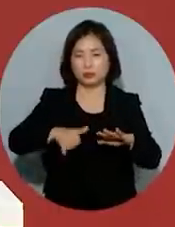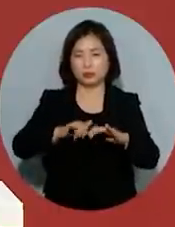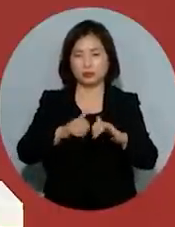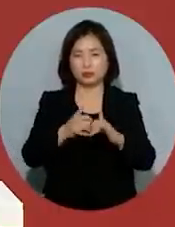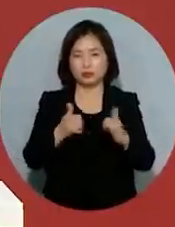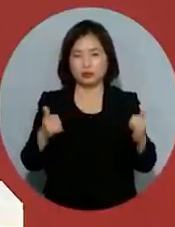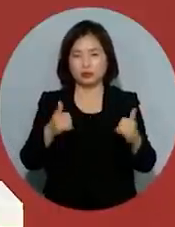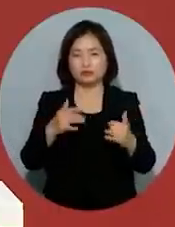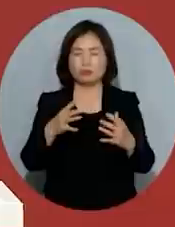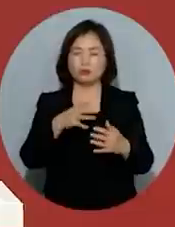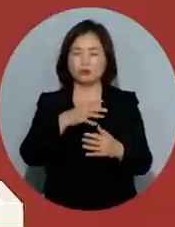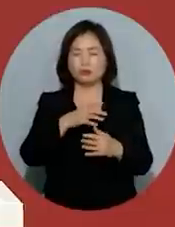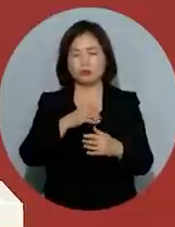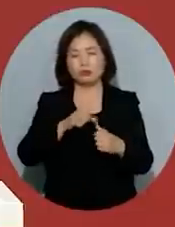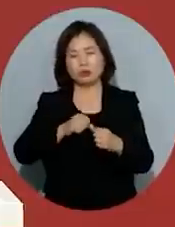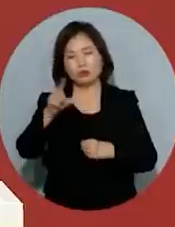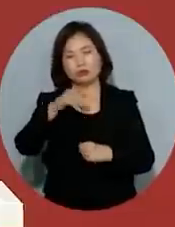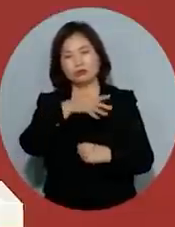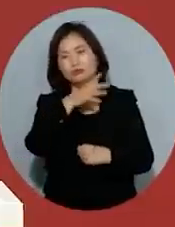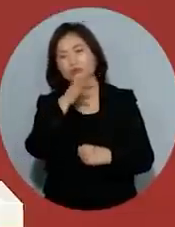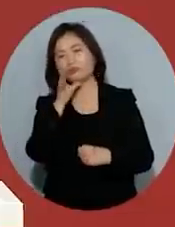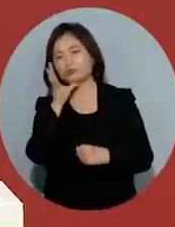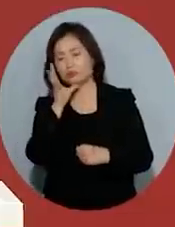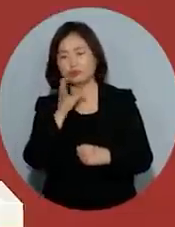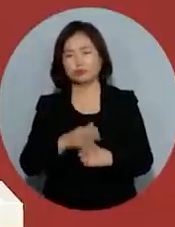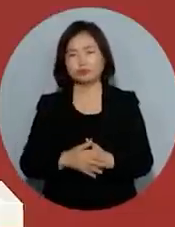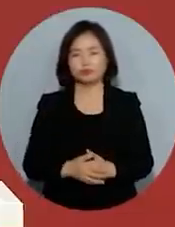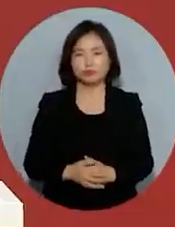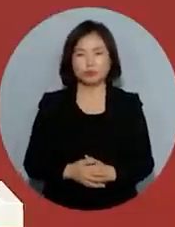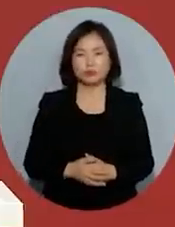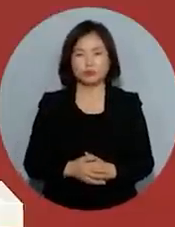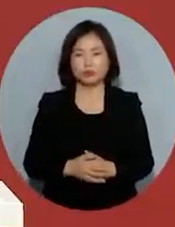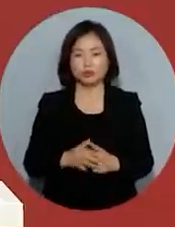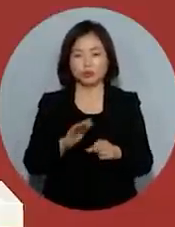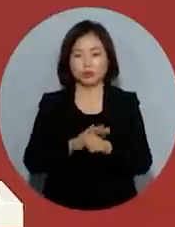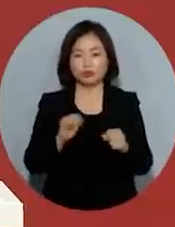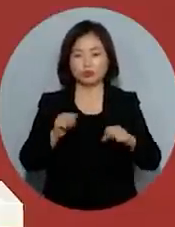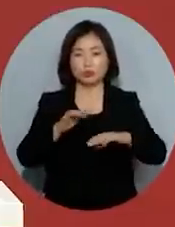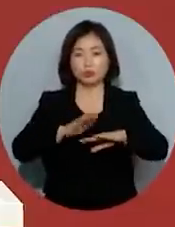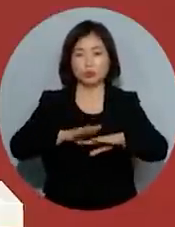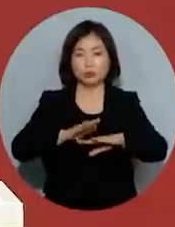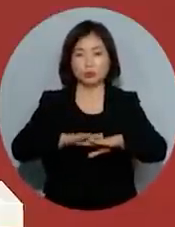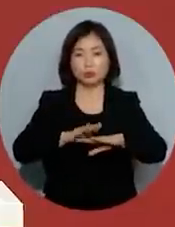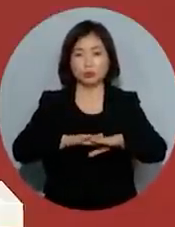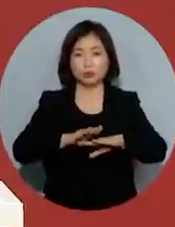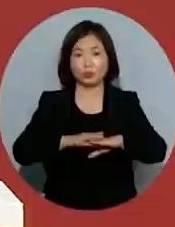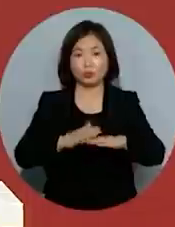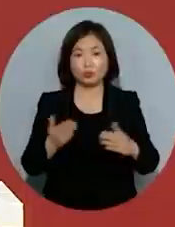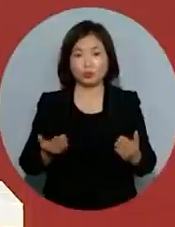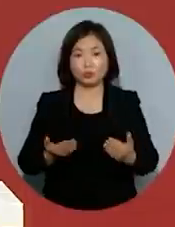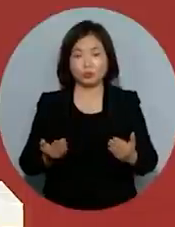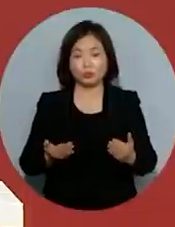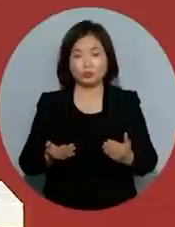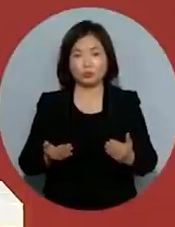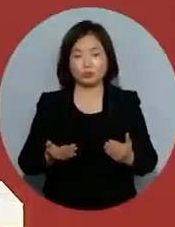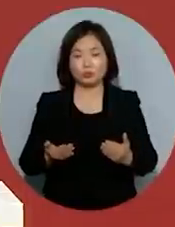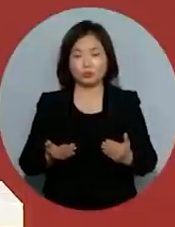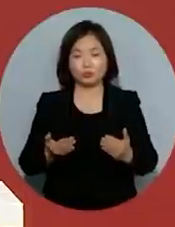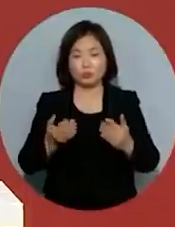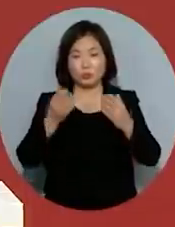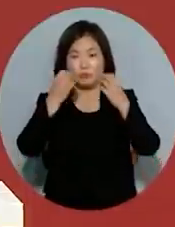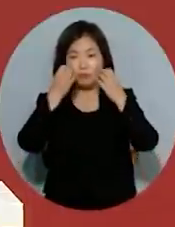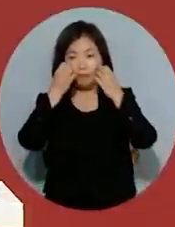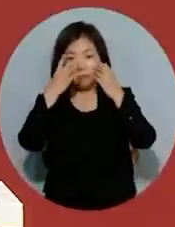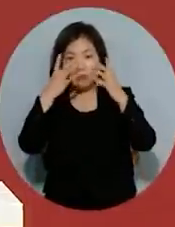이제 많이 연로하시고 이런데 이 경북 농업을 좀